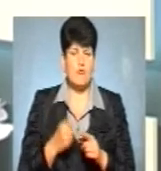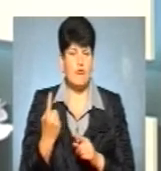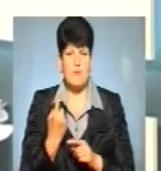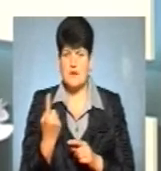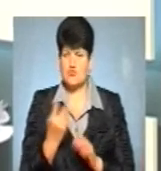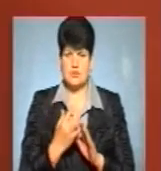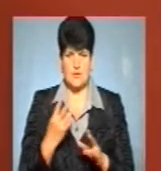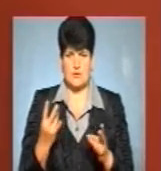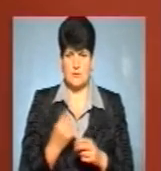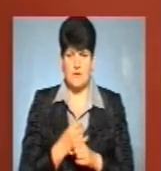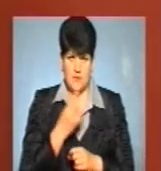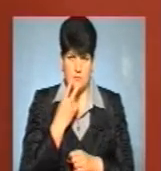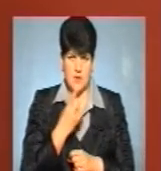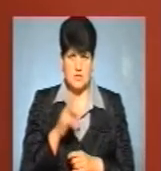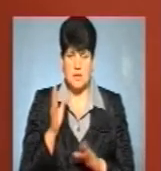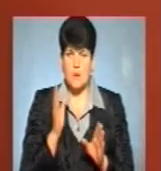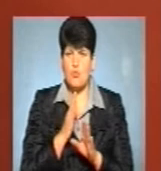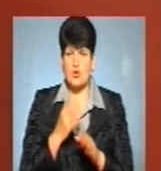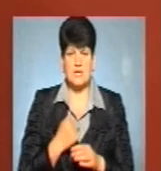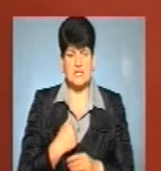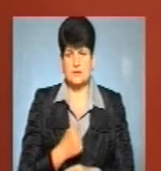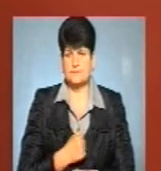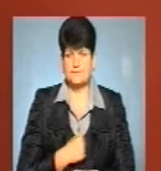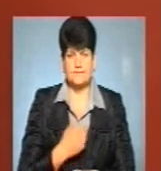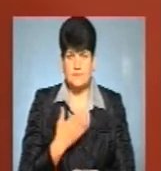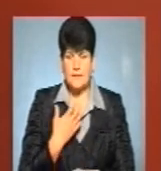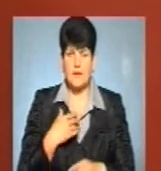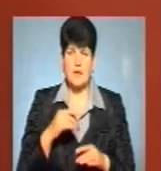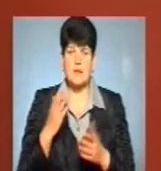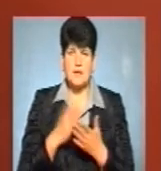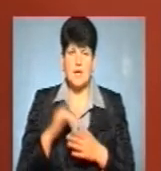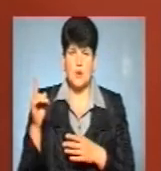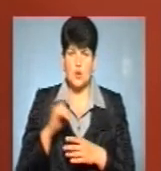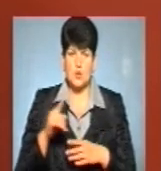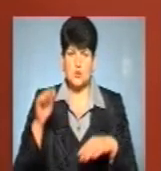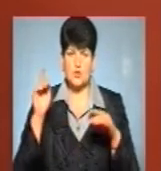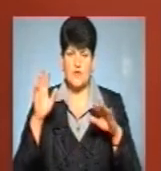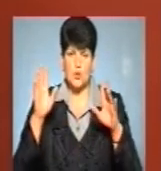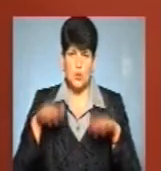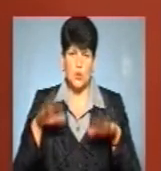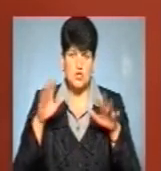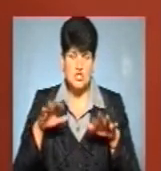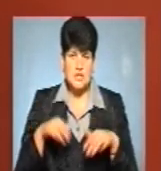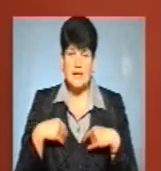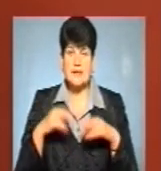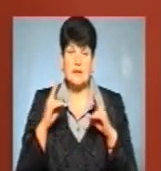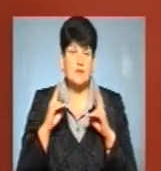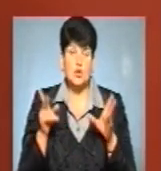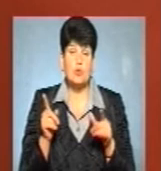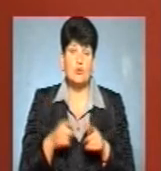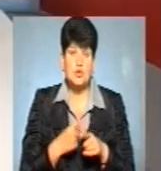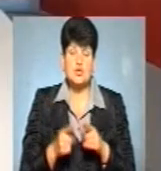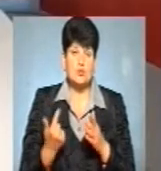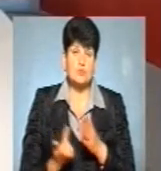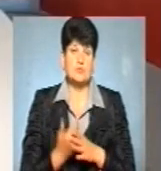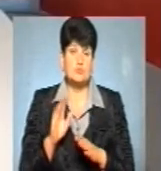бо, бачите, погода нас далі не шкодує, і йдуть грозові дощі, і невідомо, чи не повториться паводок,